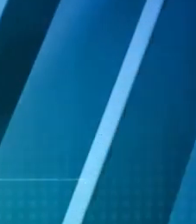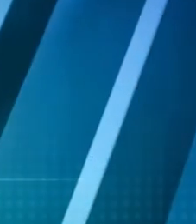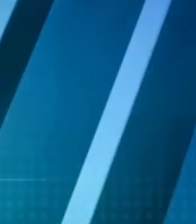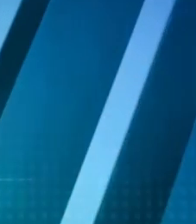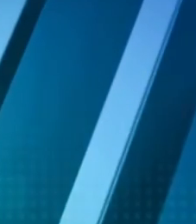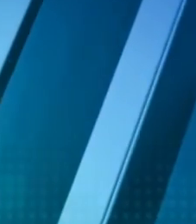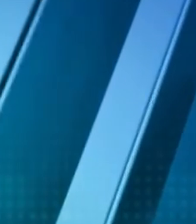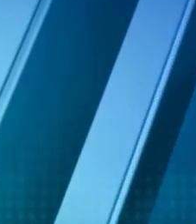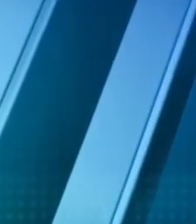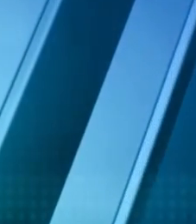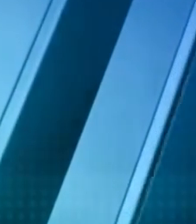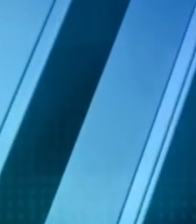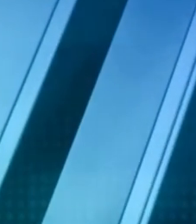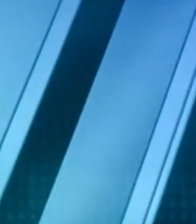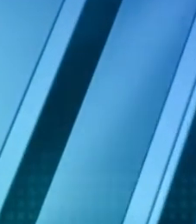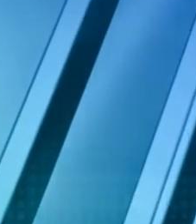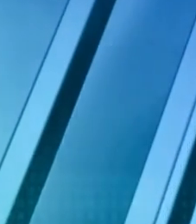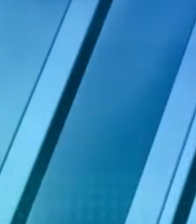МУЗЫКАЛЬНАЯ ЗАСТАВКА